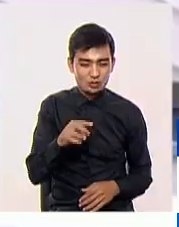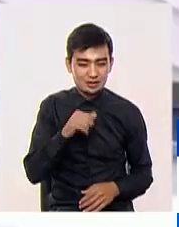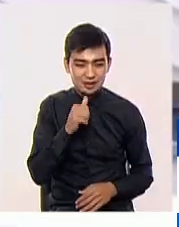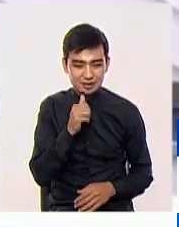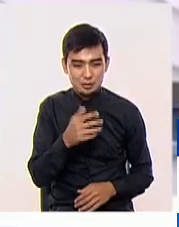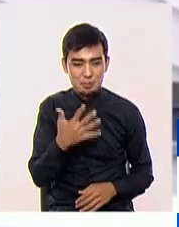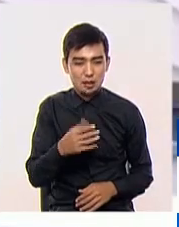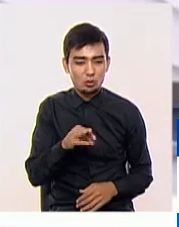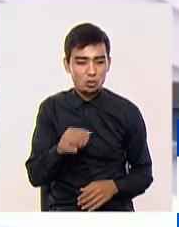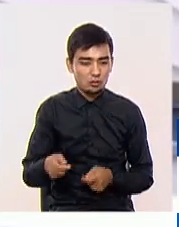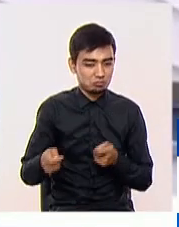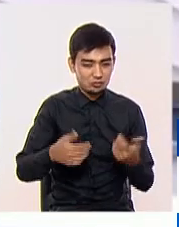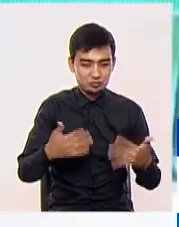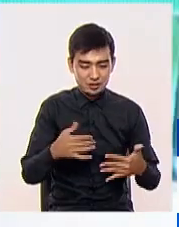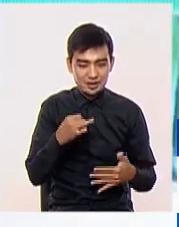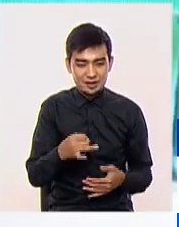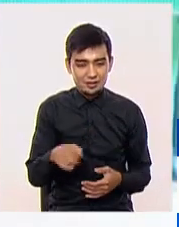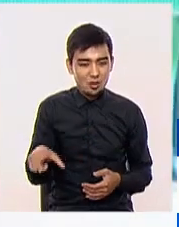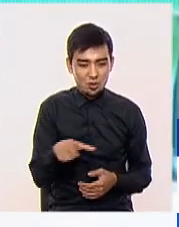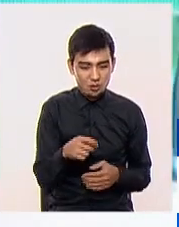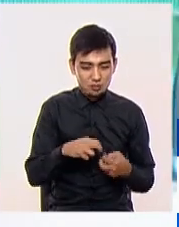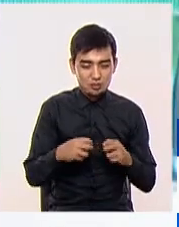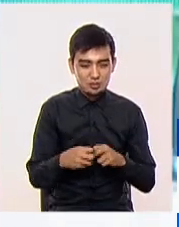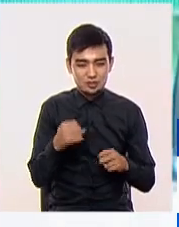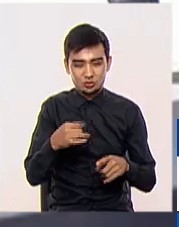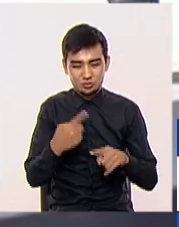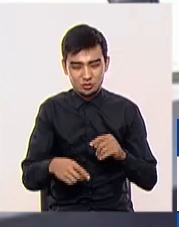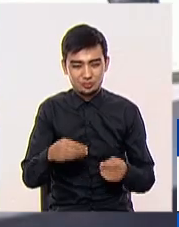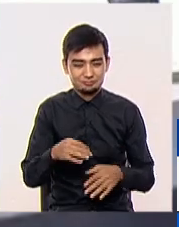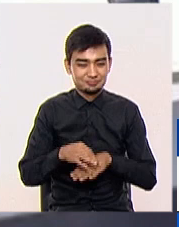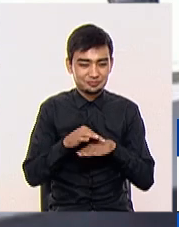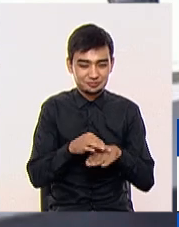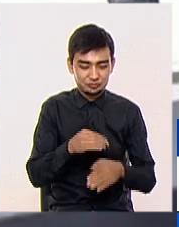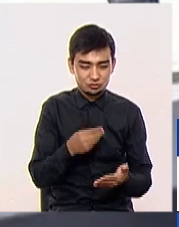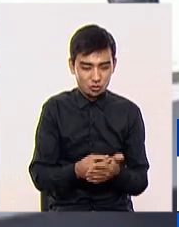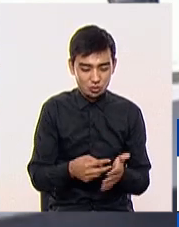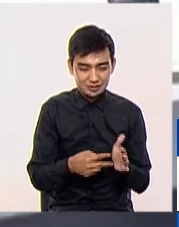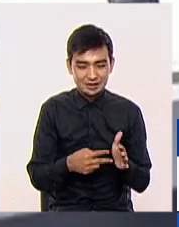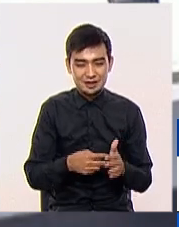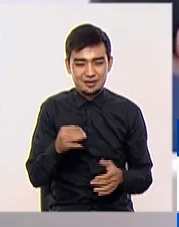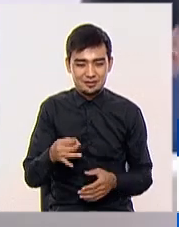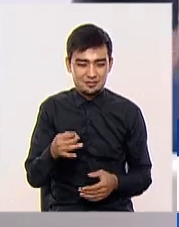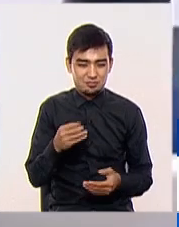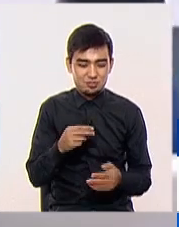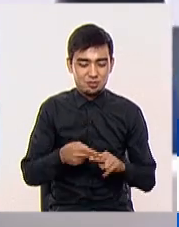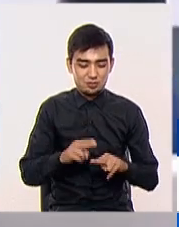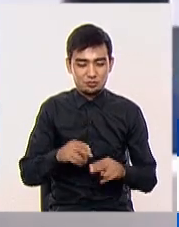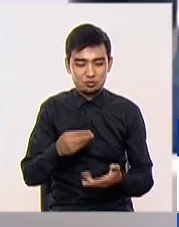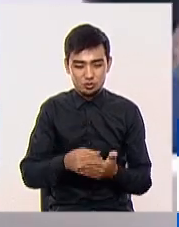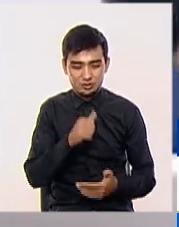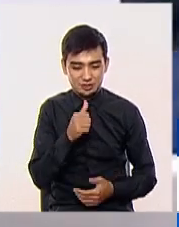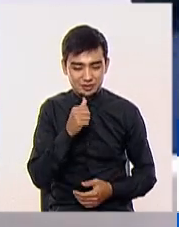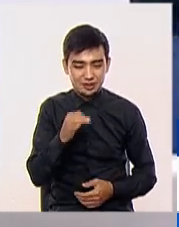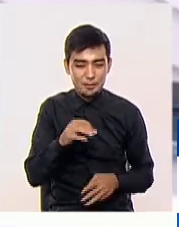только 5. Проблемы с логистикой и маршрутами. Дорожает перевозка, соответственно, растет в цене продукт. По мнению министра торговли